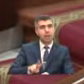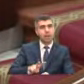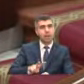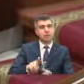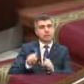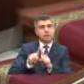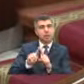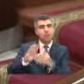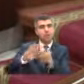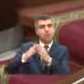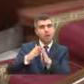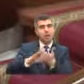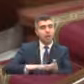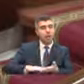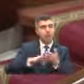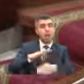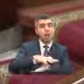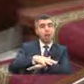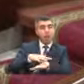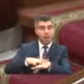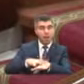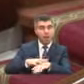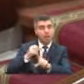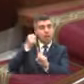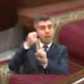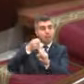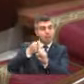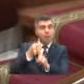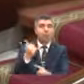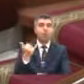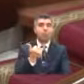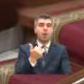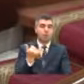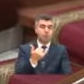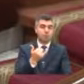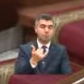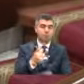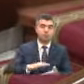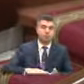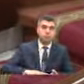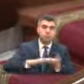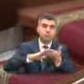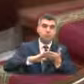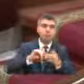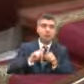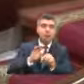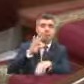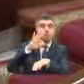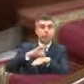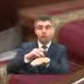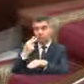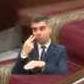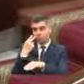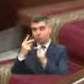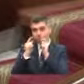العمل، والسيد العمل وهذا ليبوك واحد العمل كبير، ولي شاشو عمل كبير، وبلي ما المرض طلعوا الناس